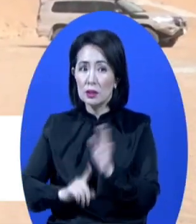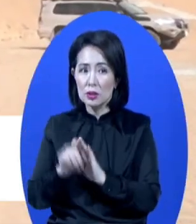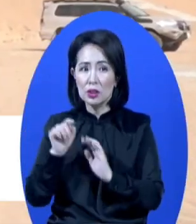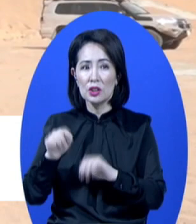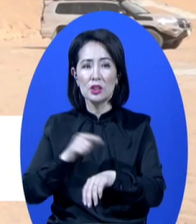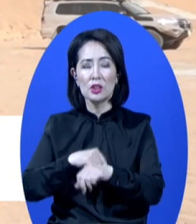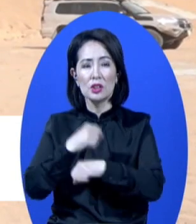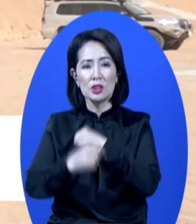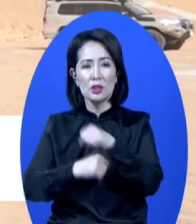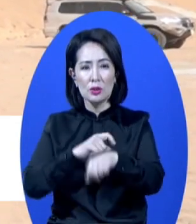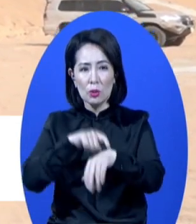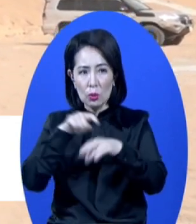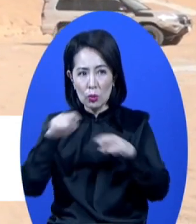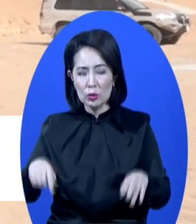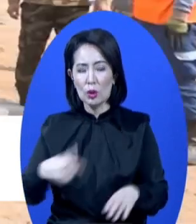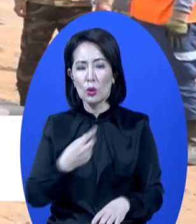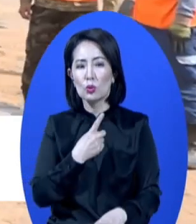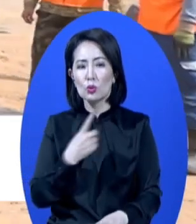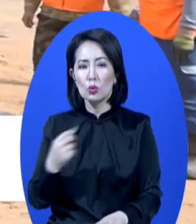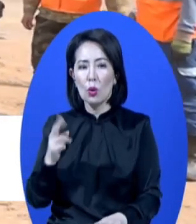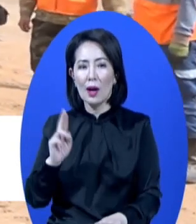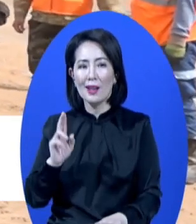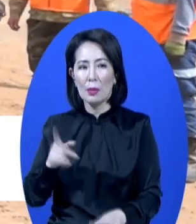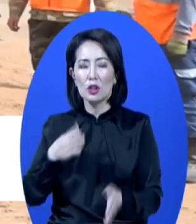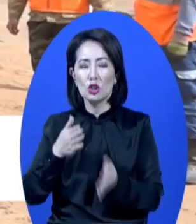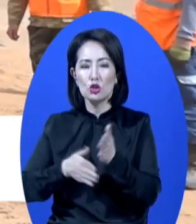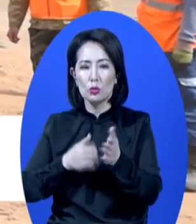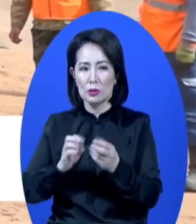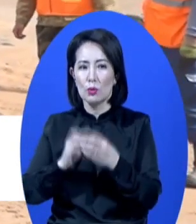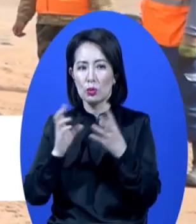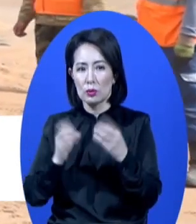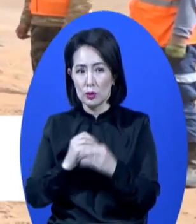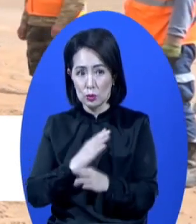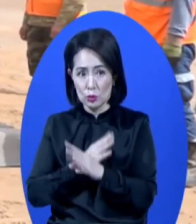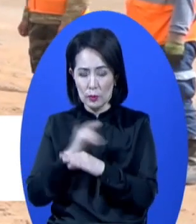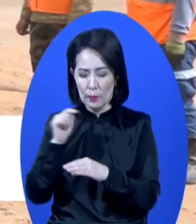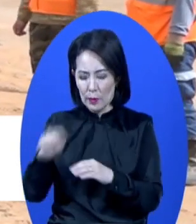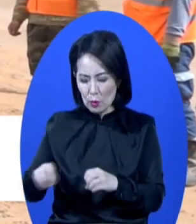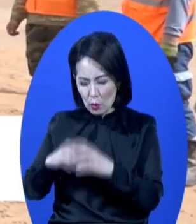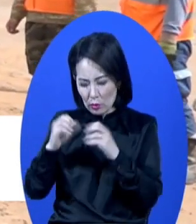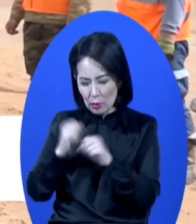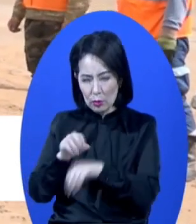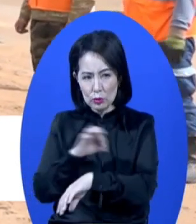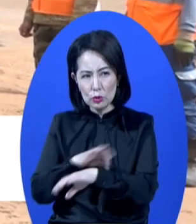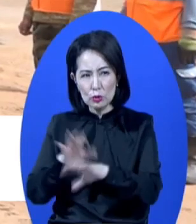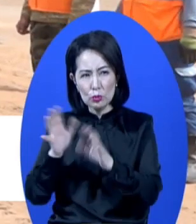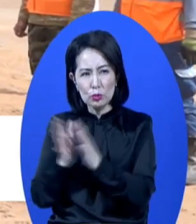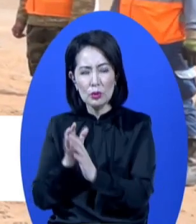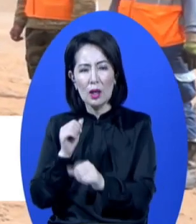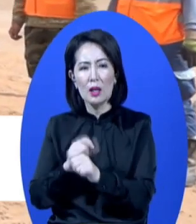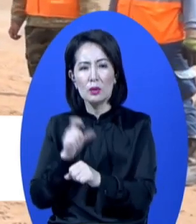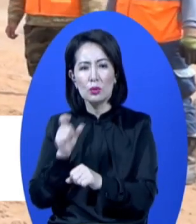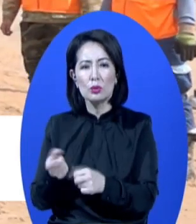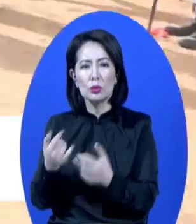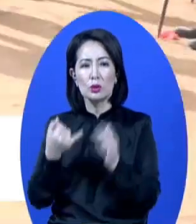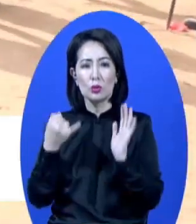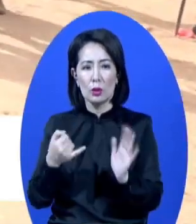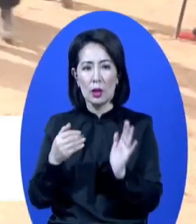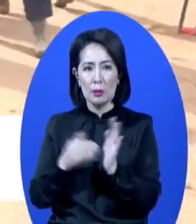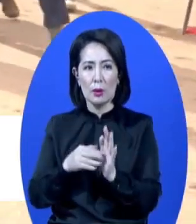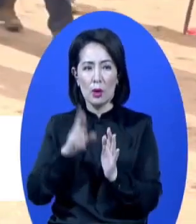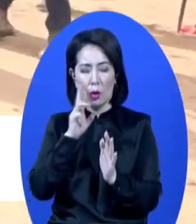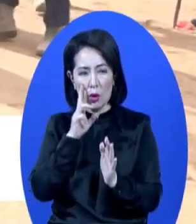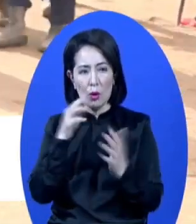багтаан 100 км төмөр зам барьж дуусгах юм байна. Төмөр замын бүтээн байгуулалтын төсөл дээр 60,000 орчим хүн ажиллаж байгаа юм байна. Тэдний хоол, хүнс,